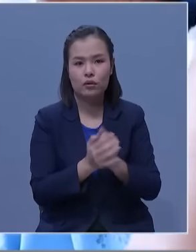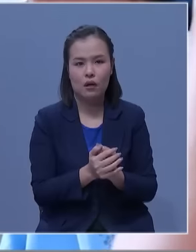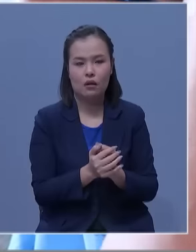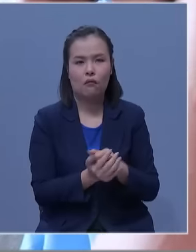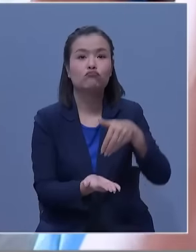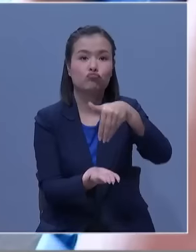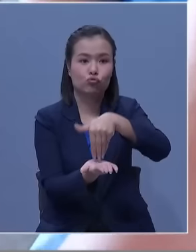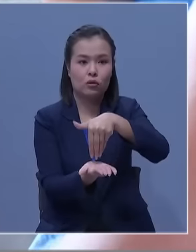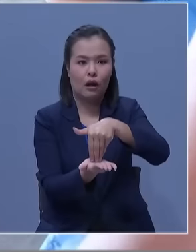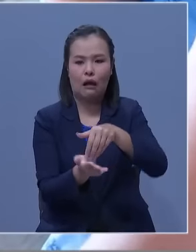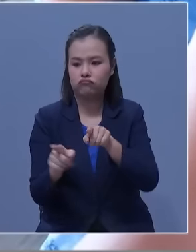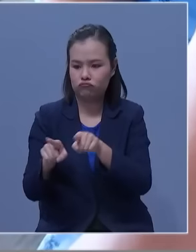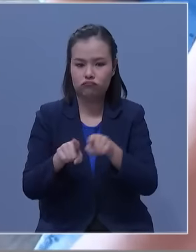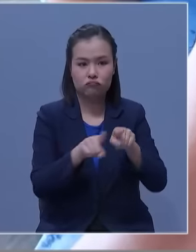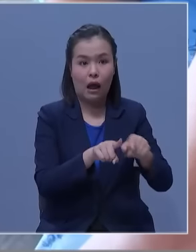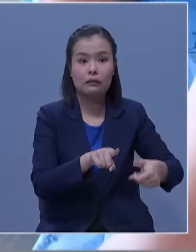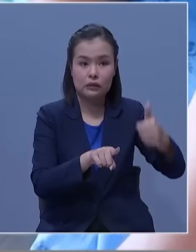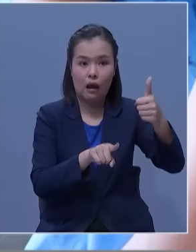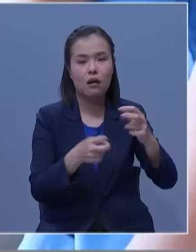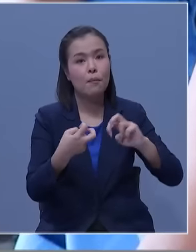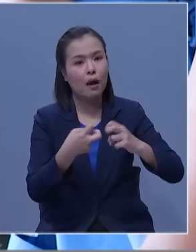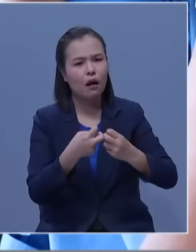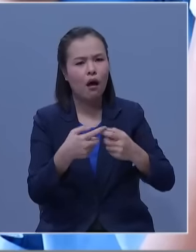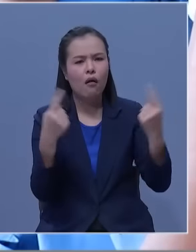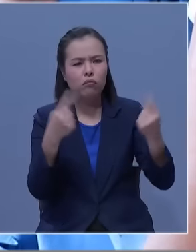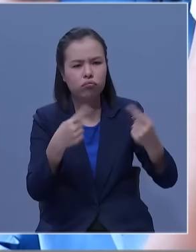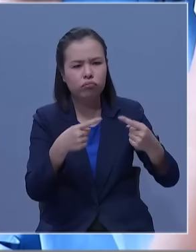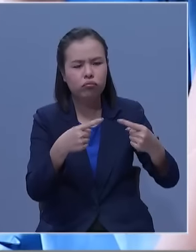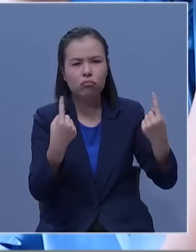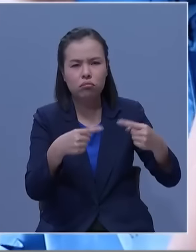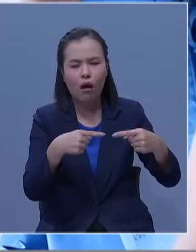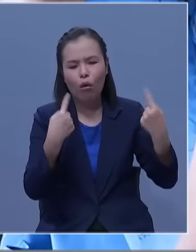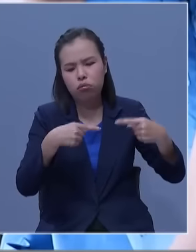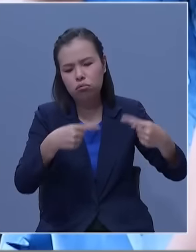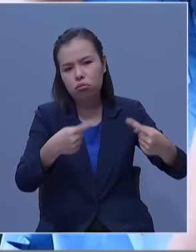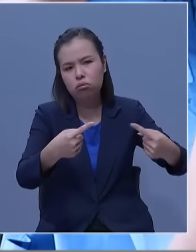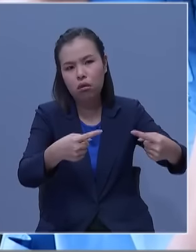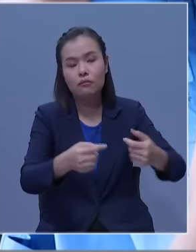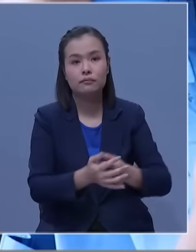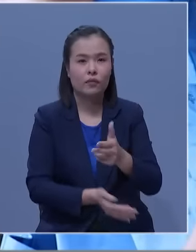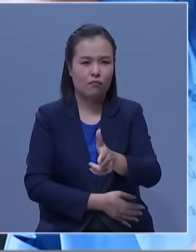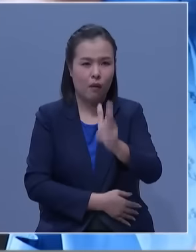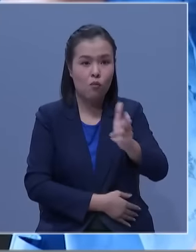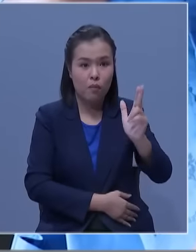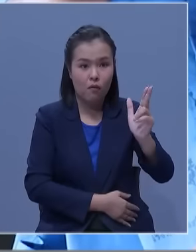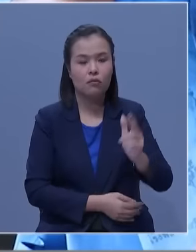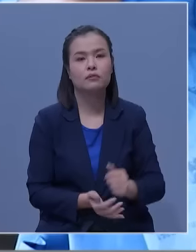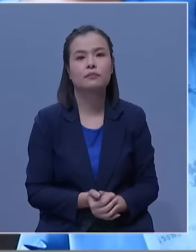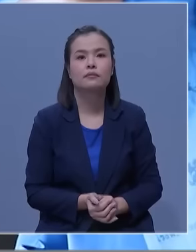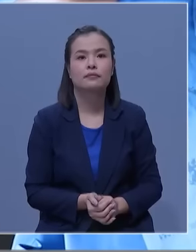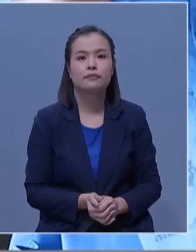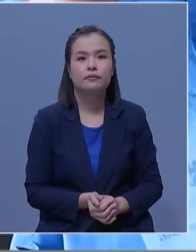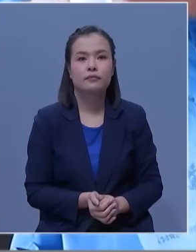ำส่วนกลางใช้ร่วมกันแต่ก็มีปัญหาคาซังกันมานานนะครับจนสุดท้ายมาเกิดเหตุการณ์นี้ขึ้นมานะฮะปราก